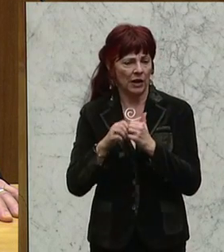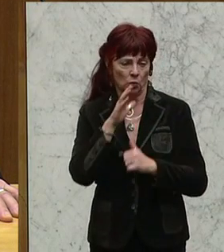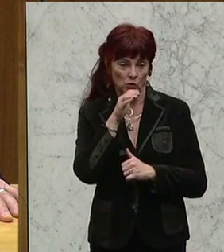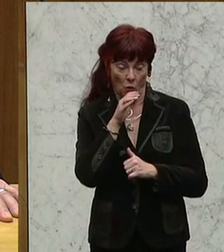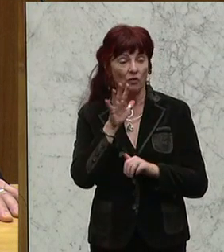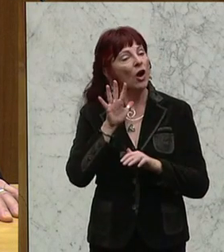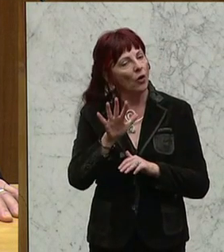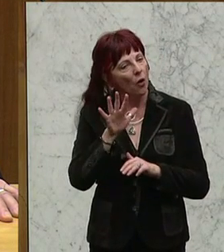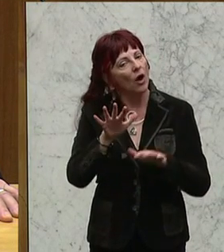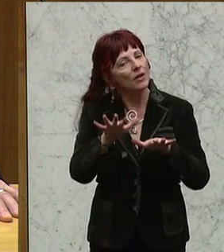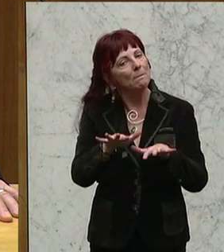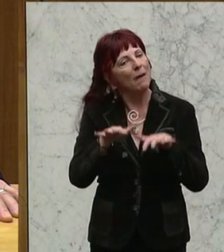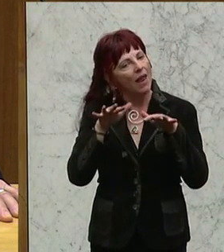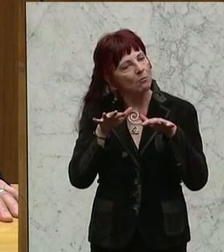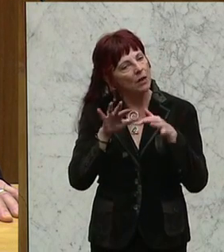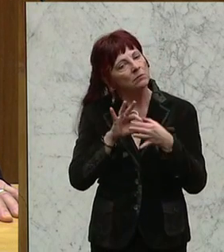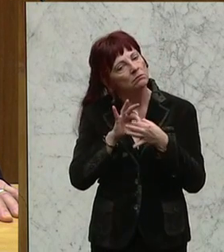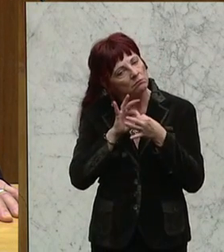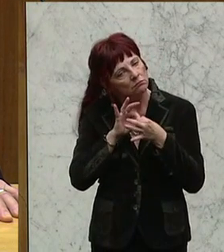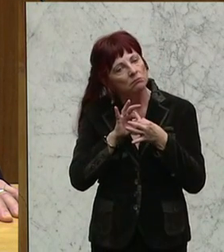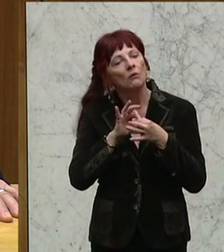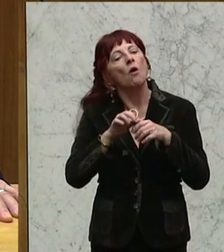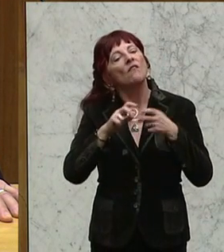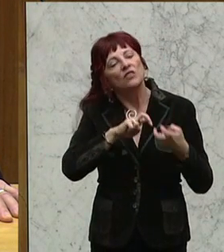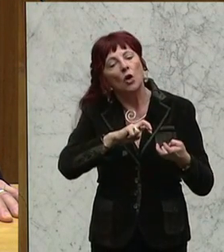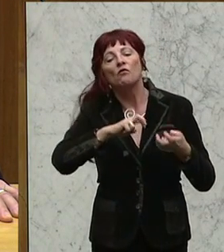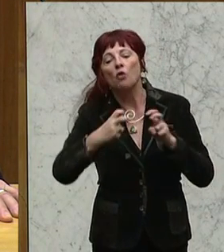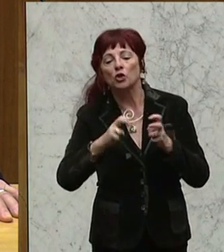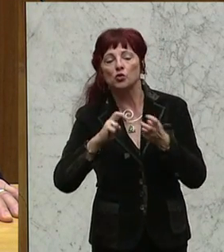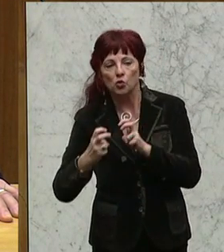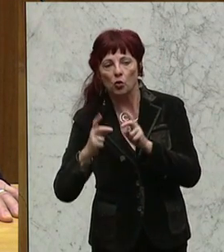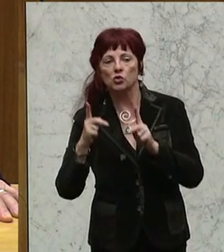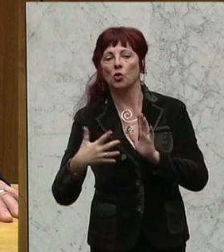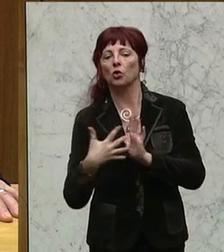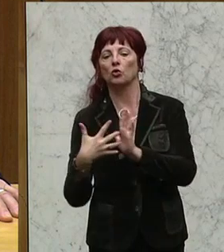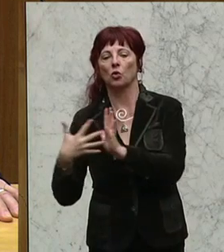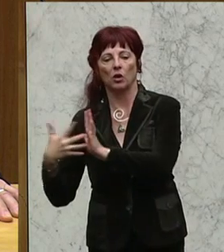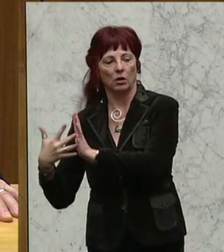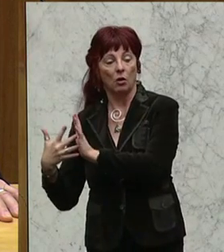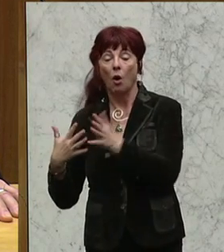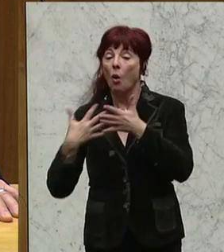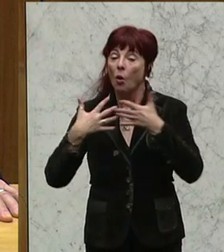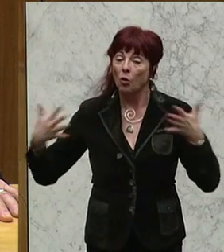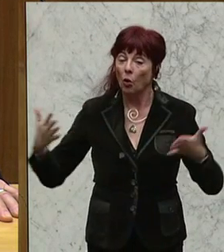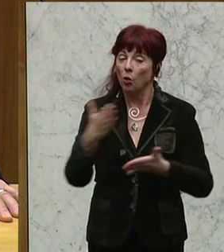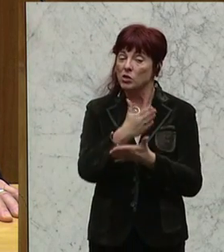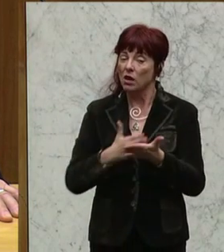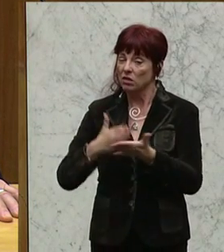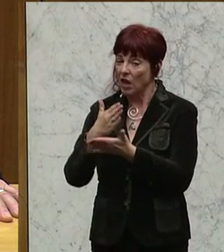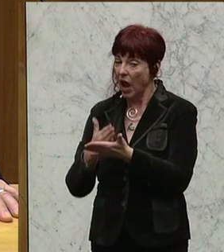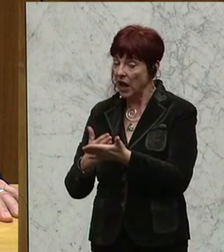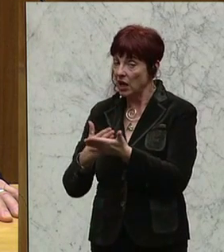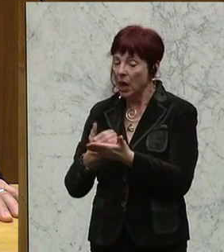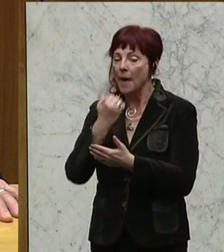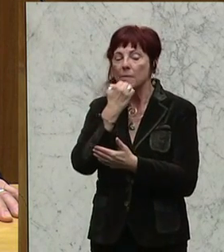der Vollziehung große Teile der Vollziehung sind seit Jahrzehnten ausgegliedert im privatrechtliche